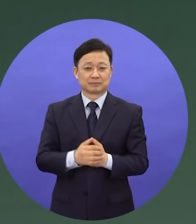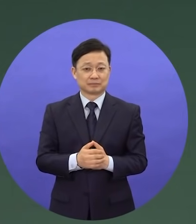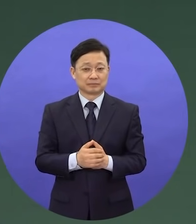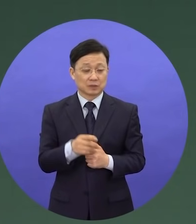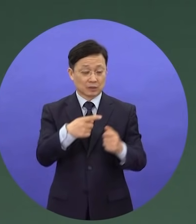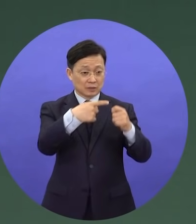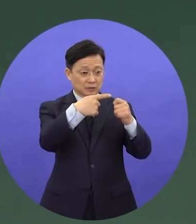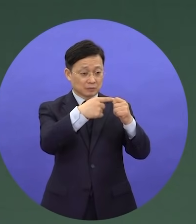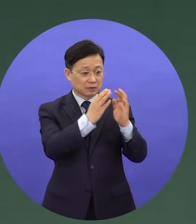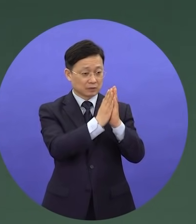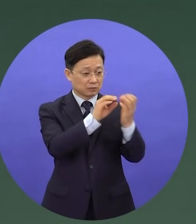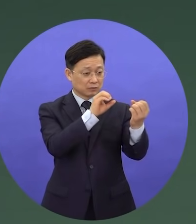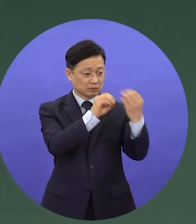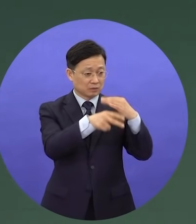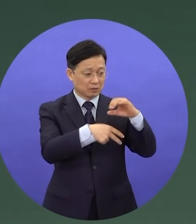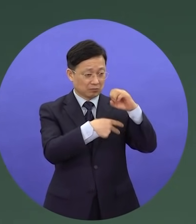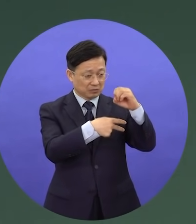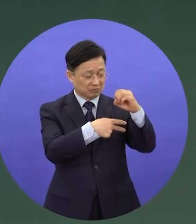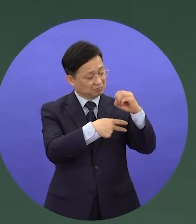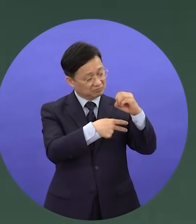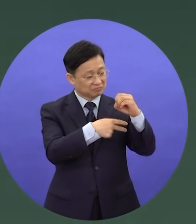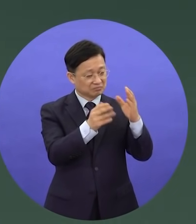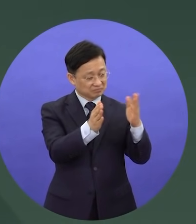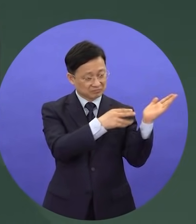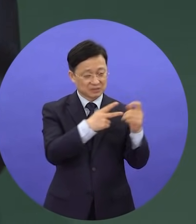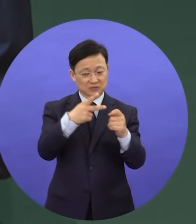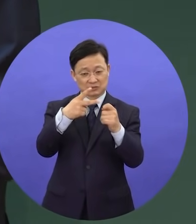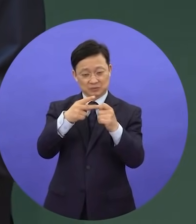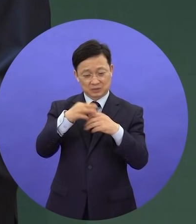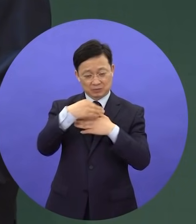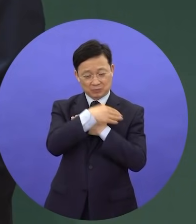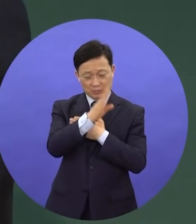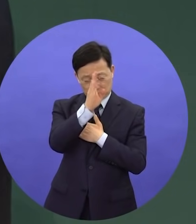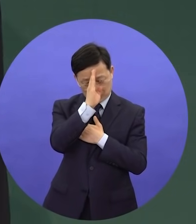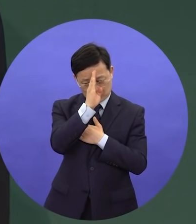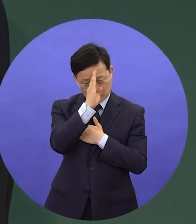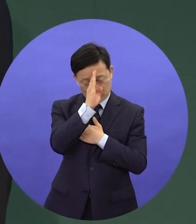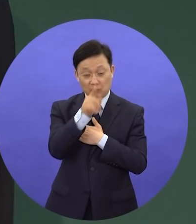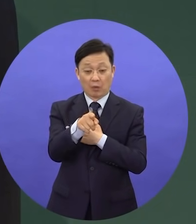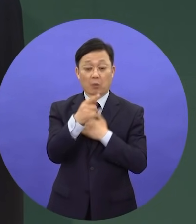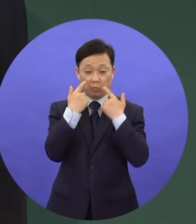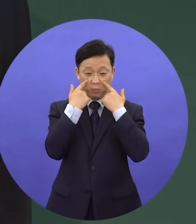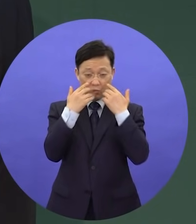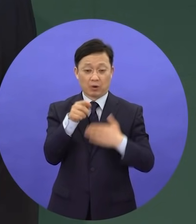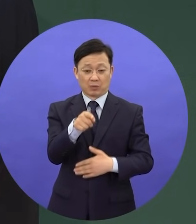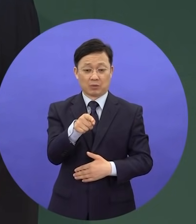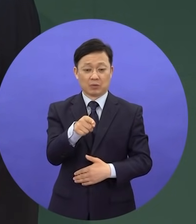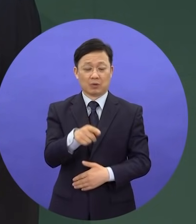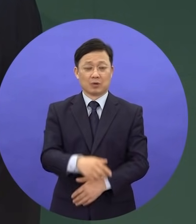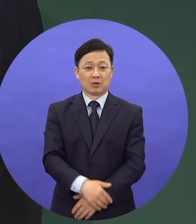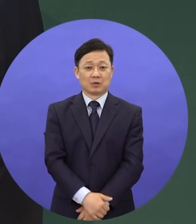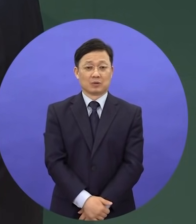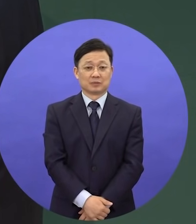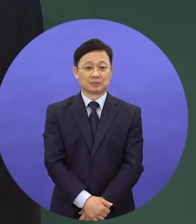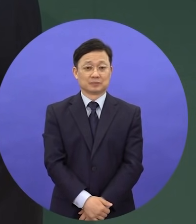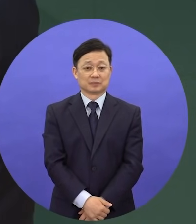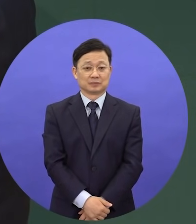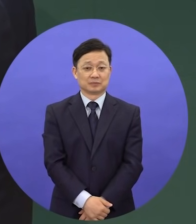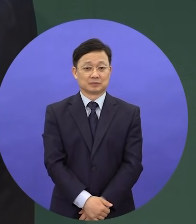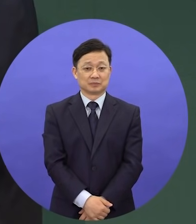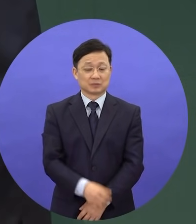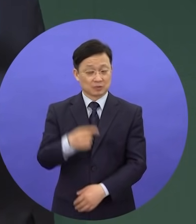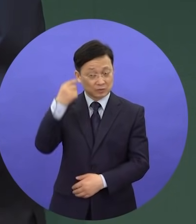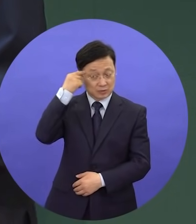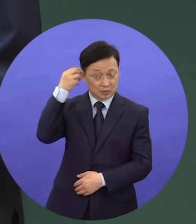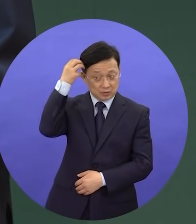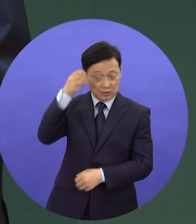자기 착각일 수도 있는데 아픈 거는 착각이 아니잖아요. Then not having answers might be their own misconception, but being sick is not a misconception. 그리고 영적